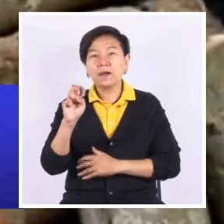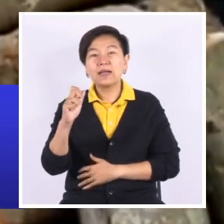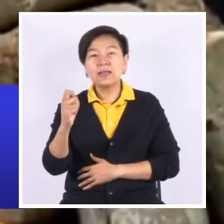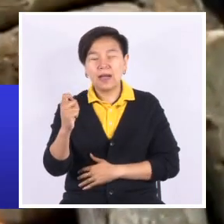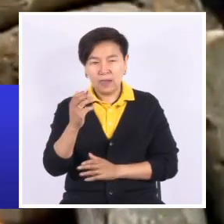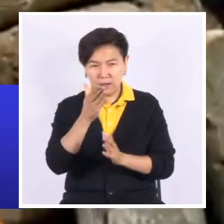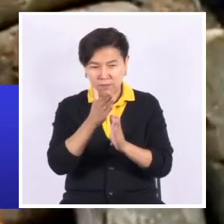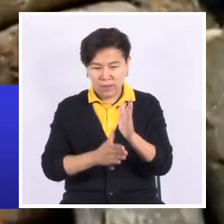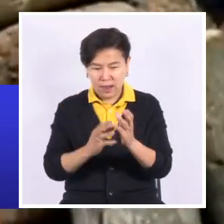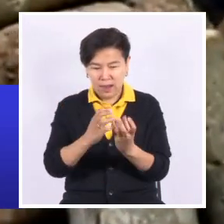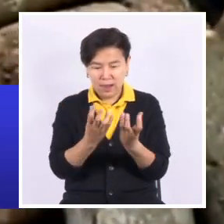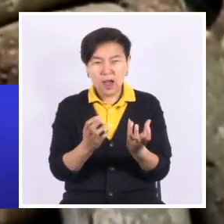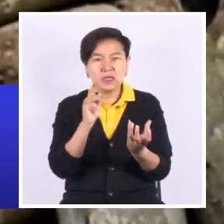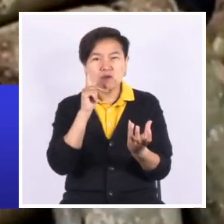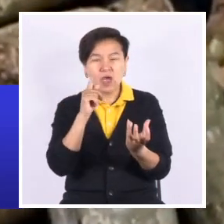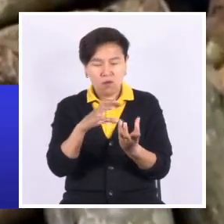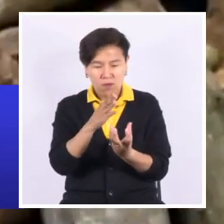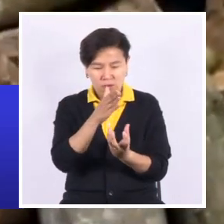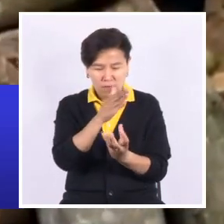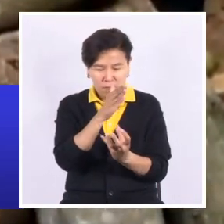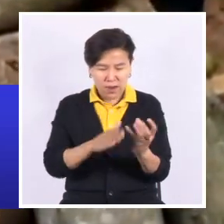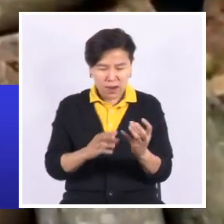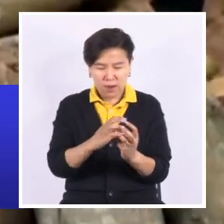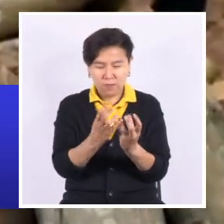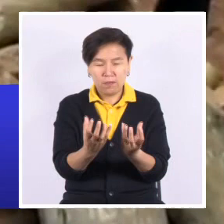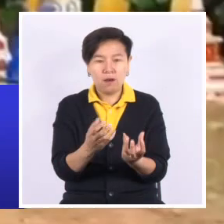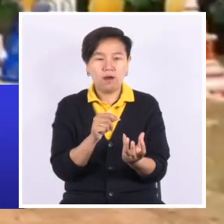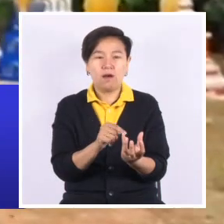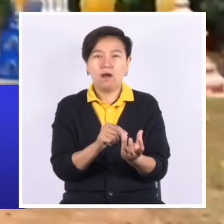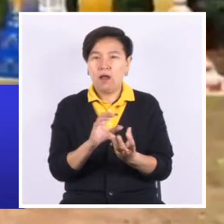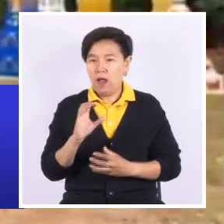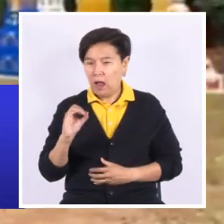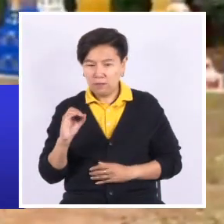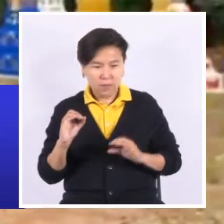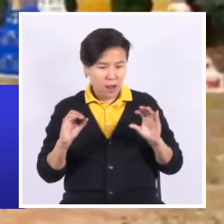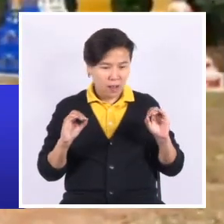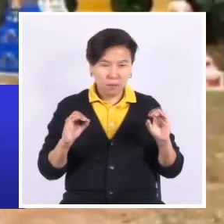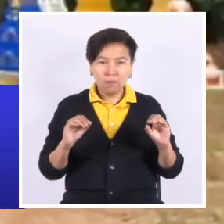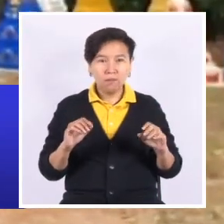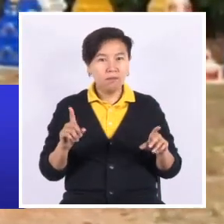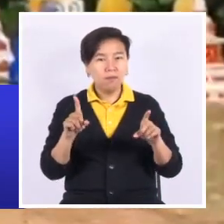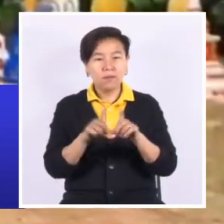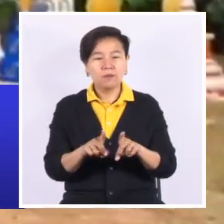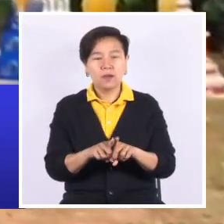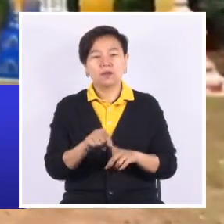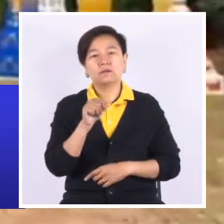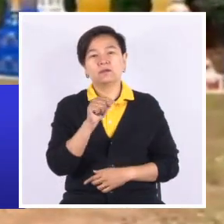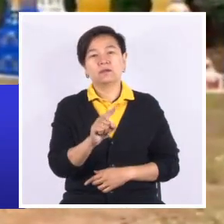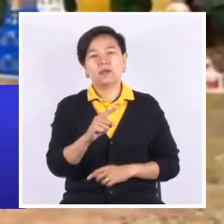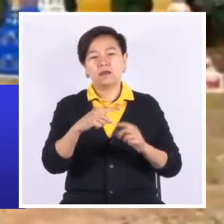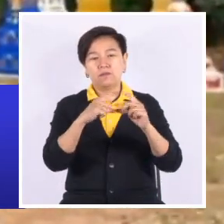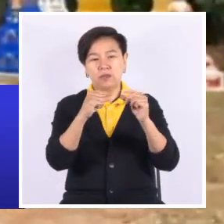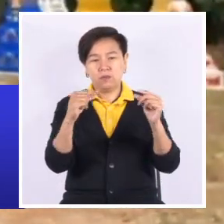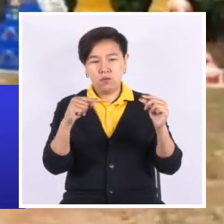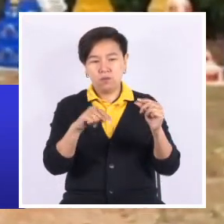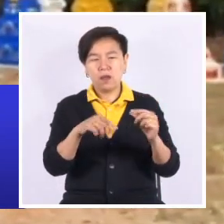นี่ที่วัดวังไซทองวนารามอยู่ที่ตำบลซับเปิบอำเภอวังโป่งเพชรบูรณ์อย่างที่ว่านี่นี่เป็นการเผาแบบโบราณเลย